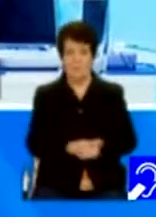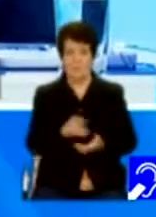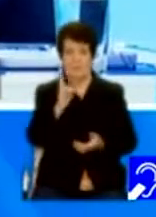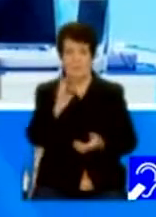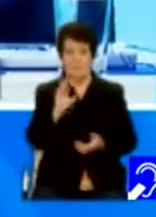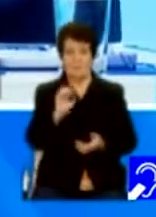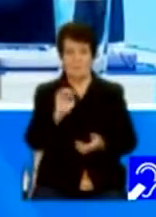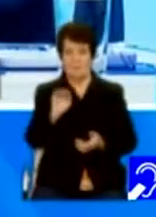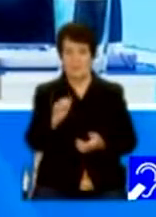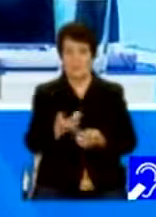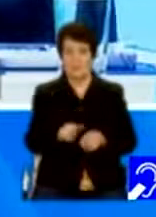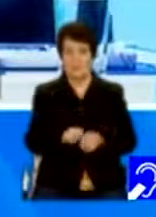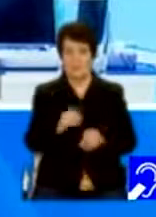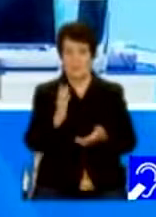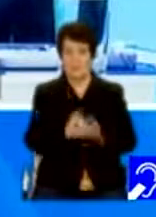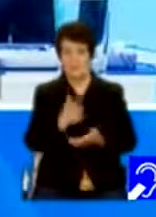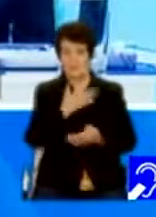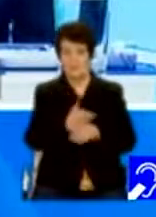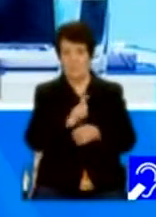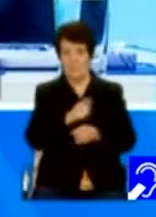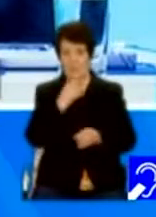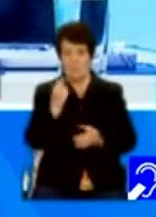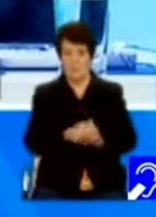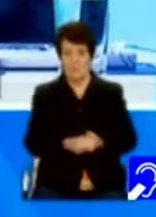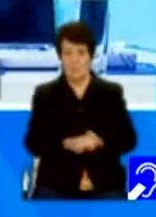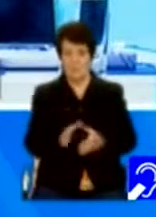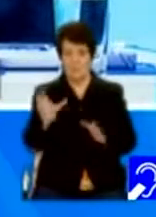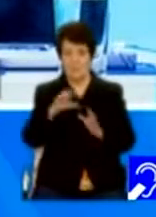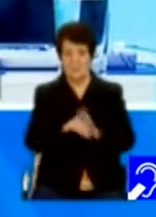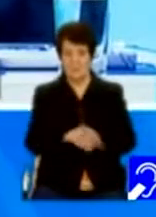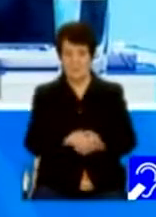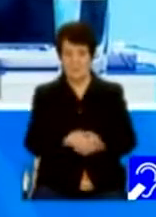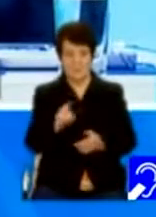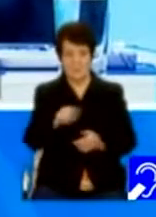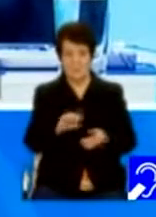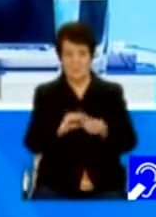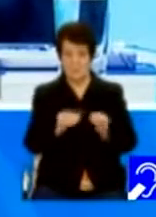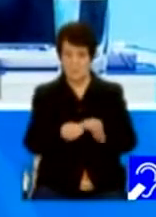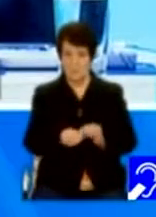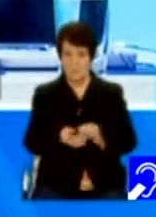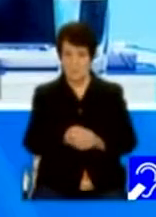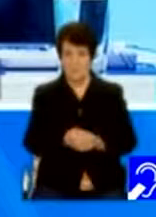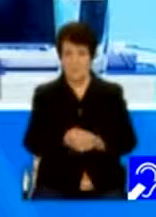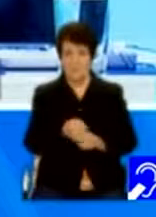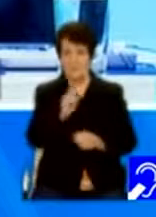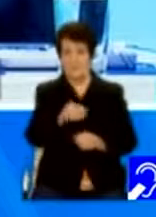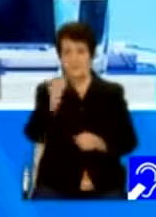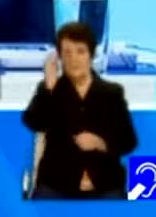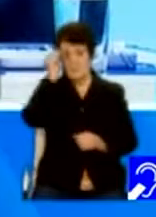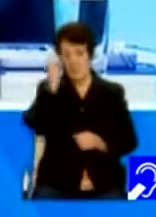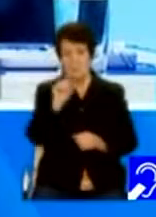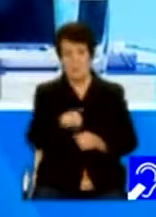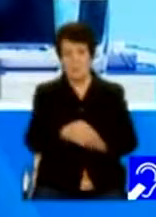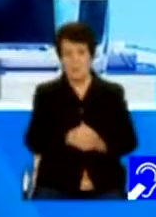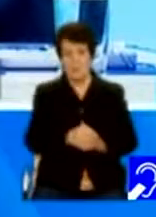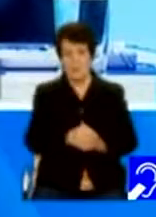aici este mult mai grav. Ați mă duc zilele la Nord. Ați să răspundă că intrați în criză de timp. Nu e nicio problemă. I-a întrebat pe altul care are stații Pieco la